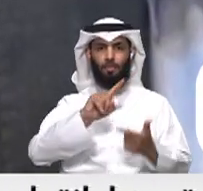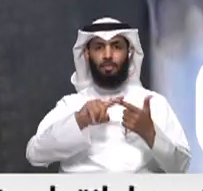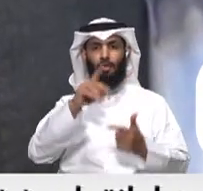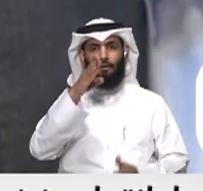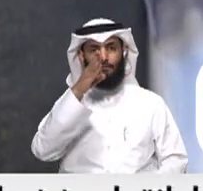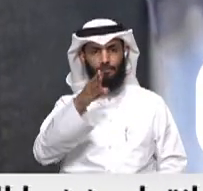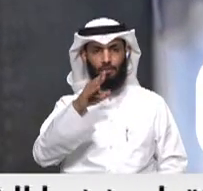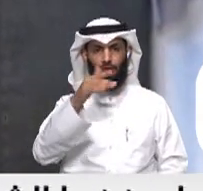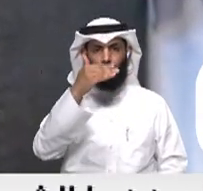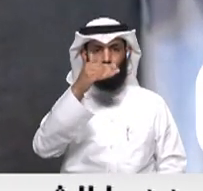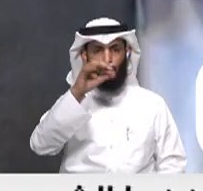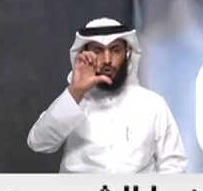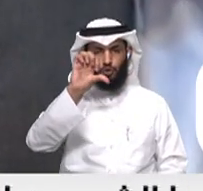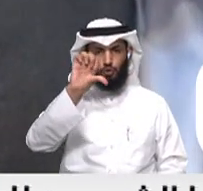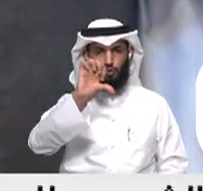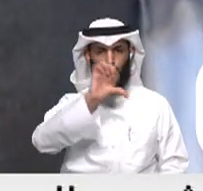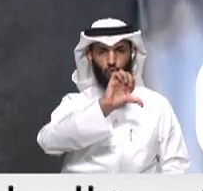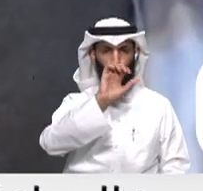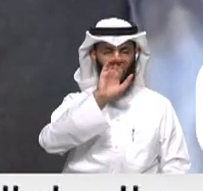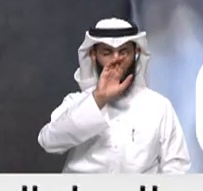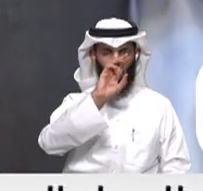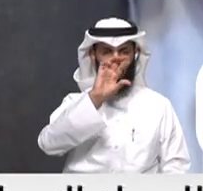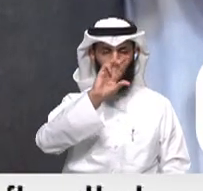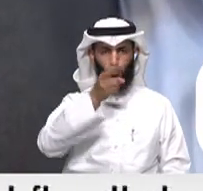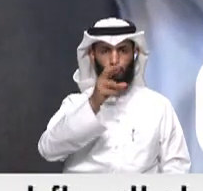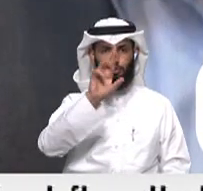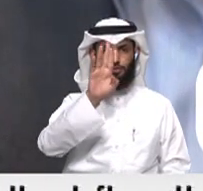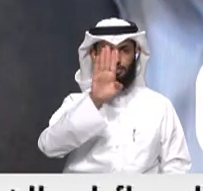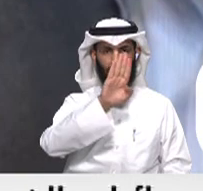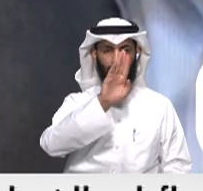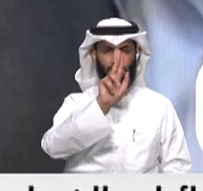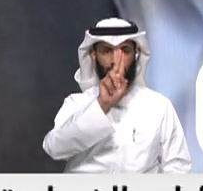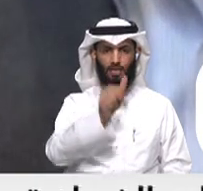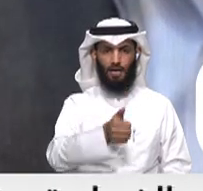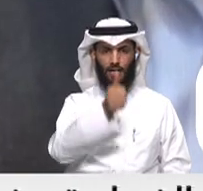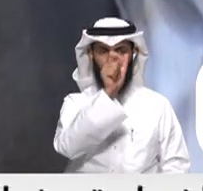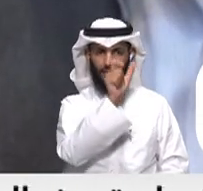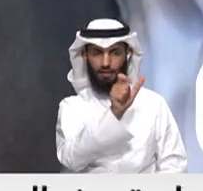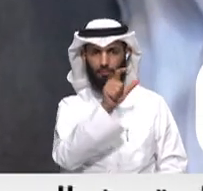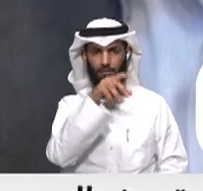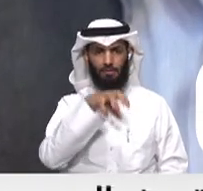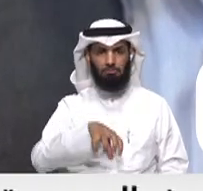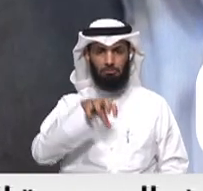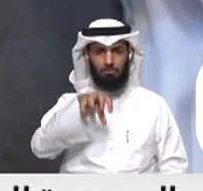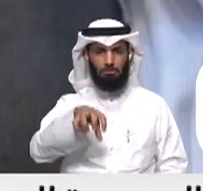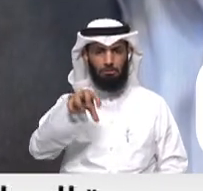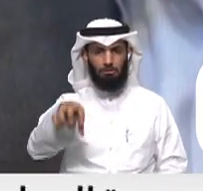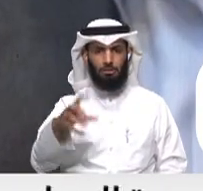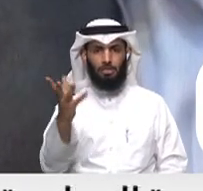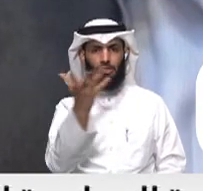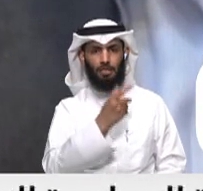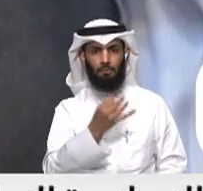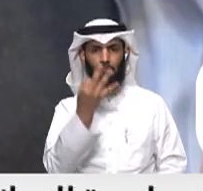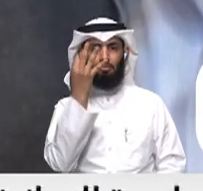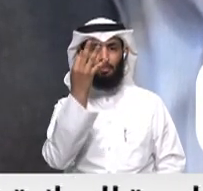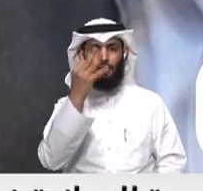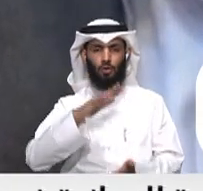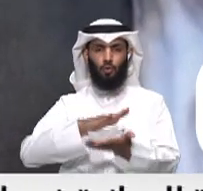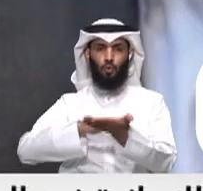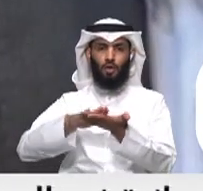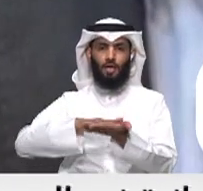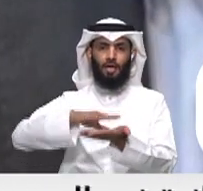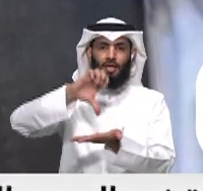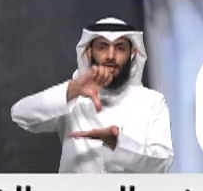محافظة خوزستان ذات الأغلبية العربية. بالتالي هذه هي الثلاثة محافظات